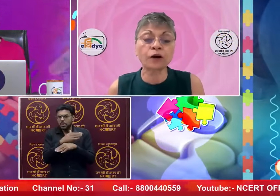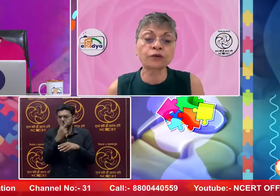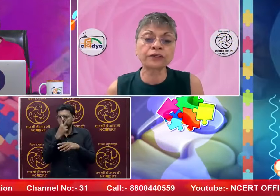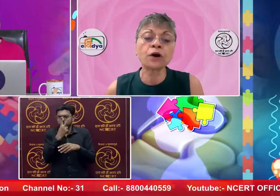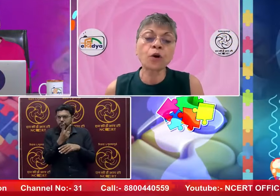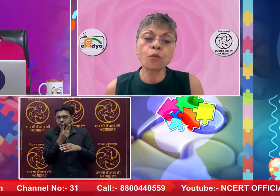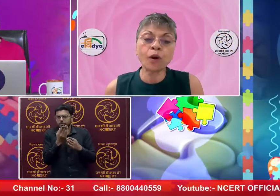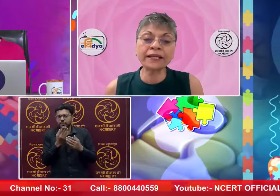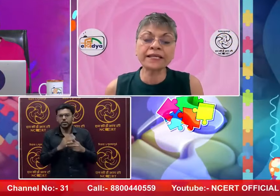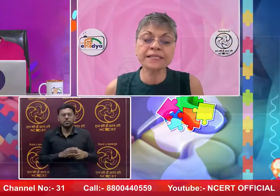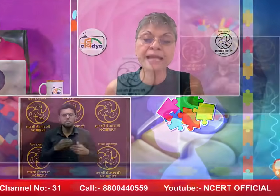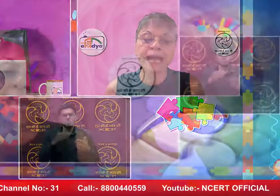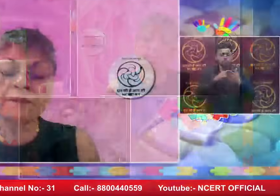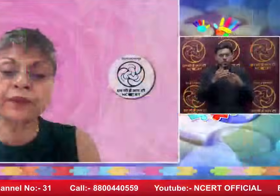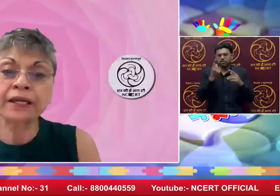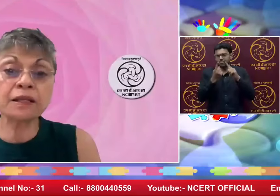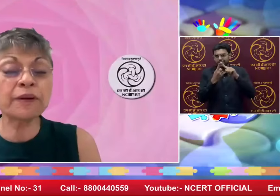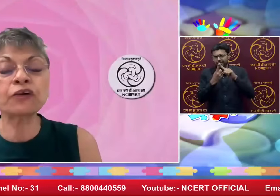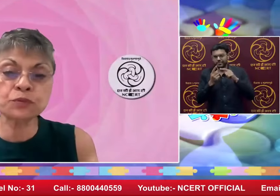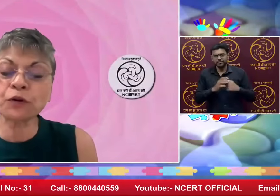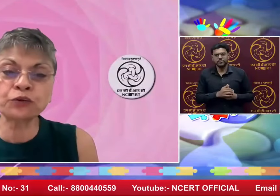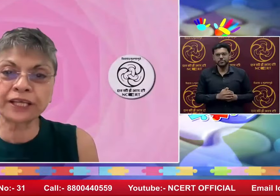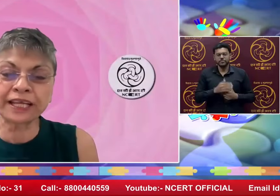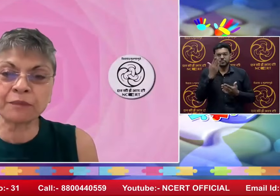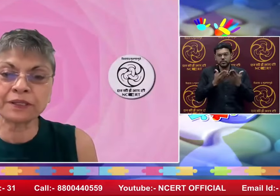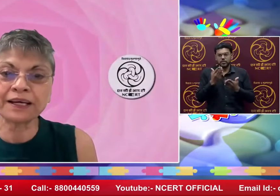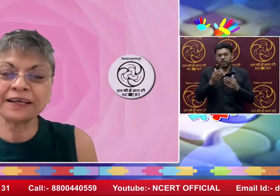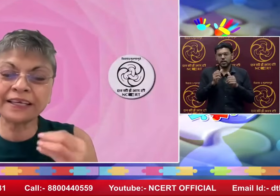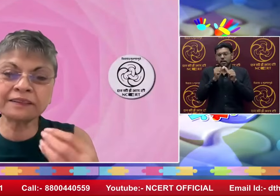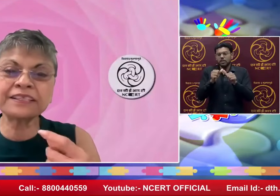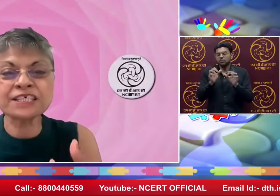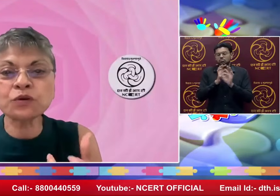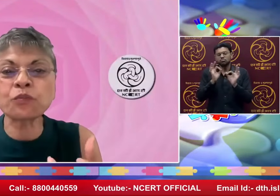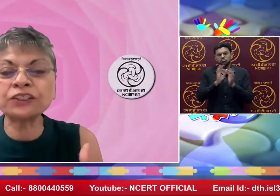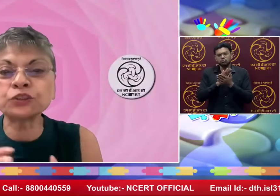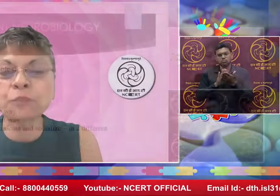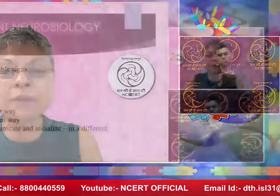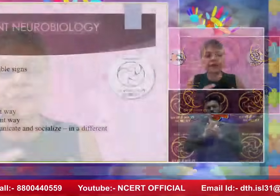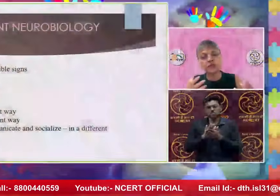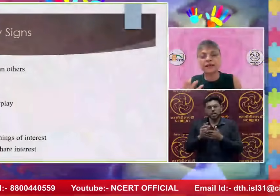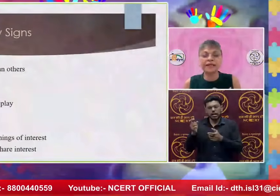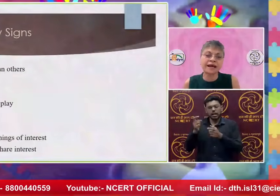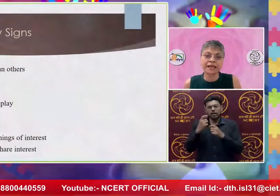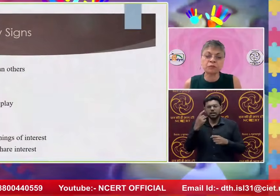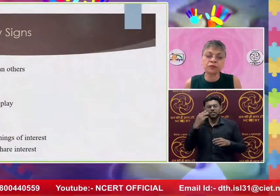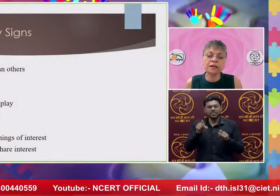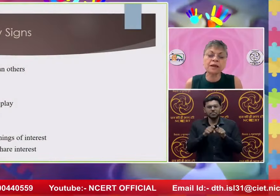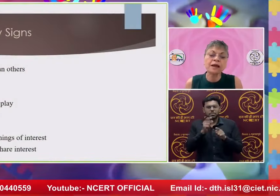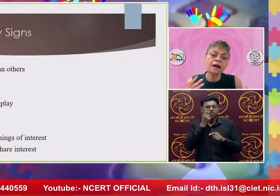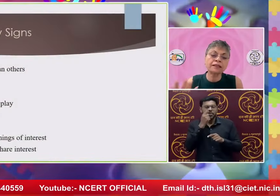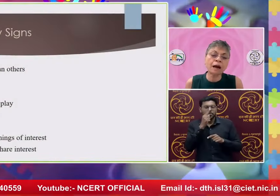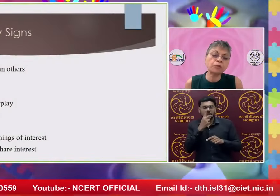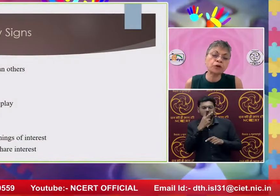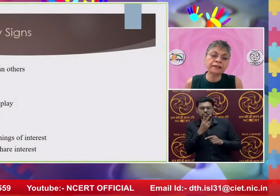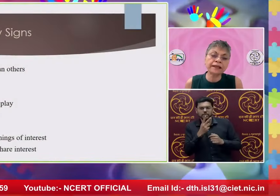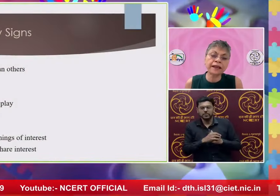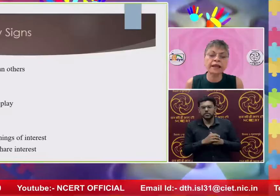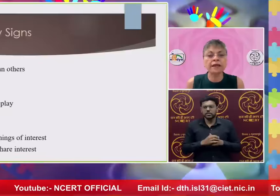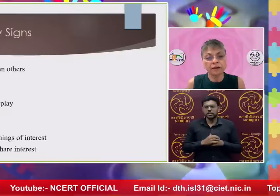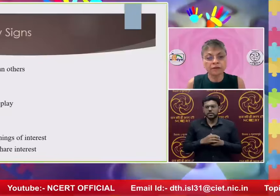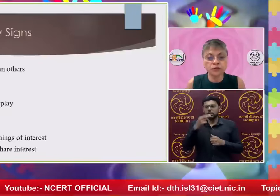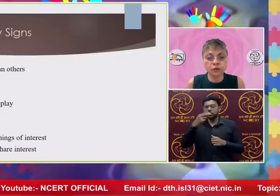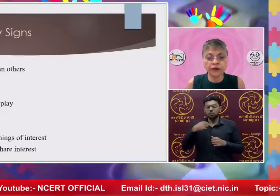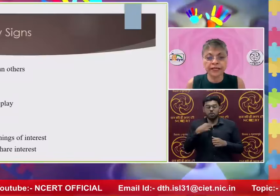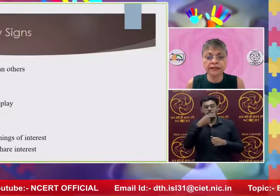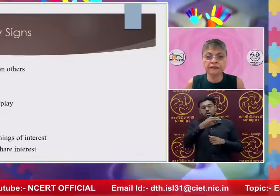might encounter, one is that they may not respond to their name. This is the one जो parents पहले आता है, बोलते ये नाम बुलाते